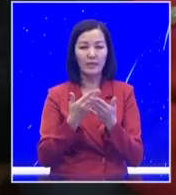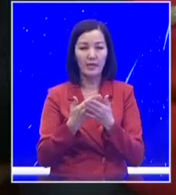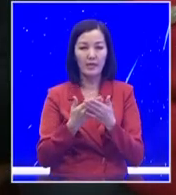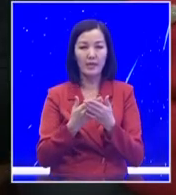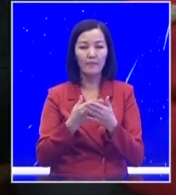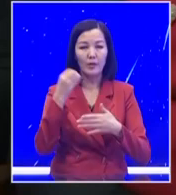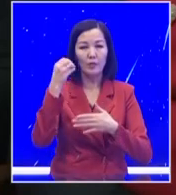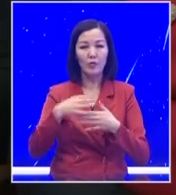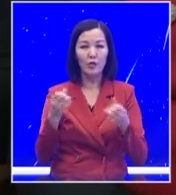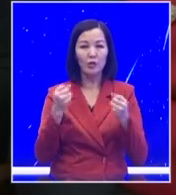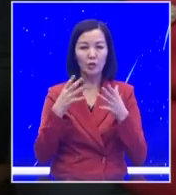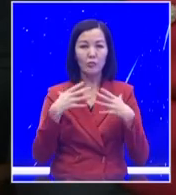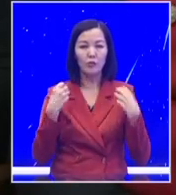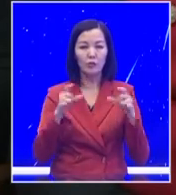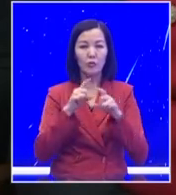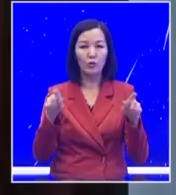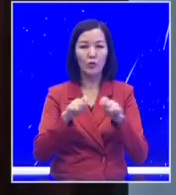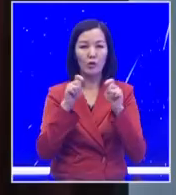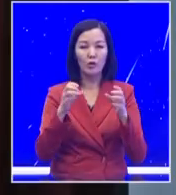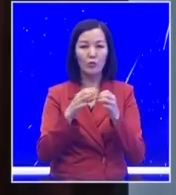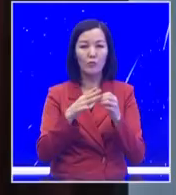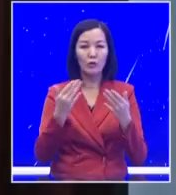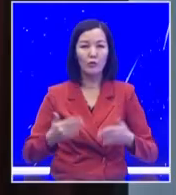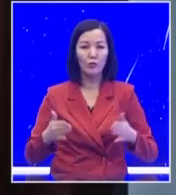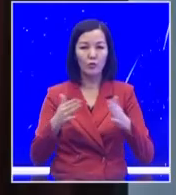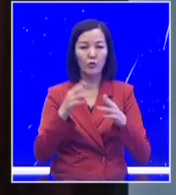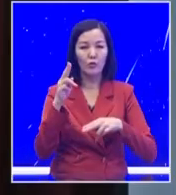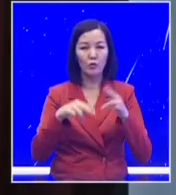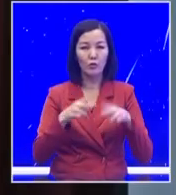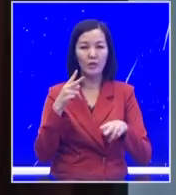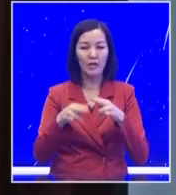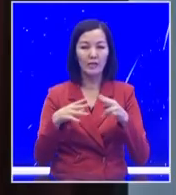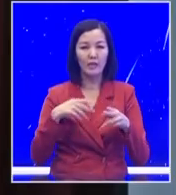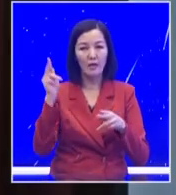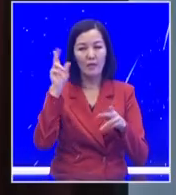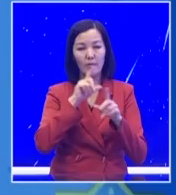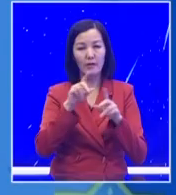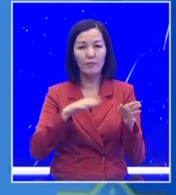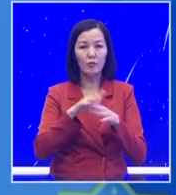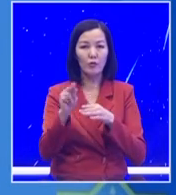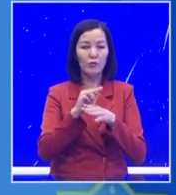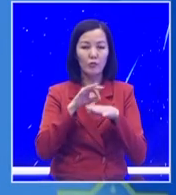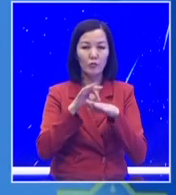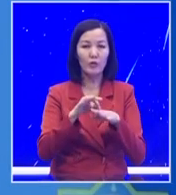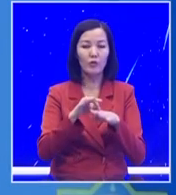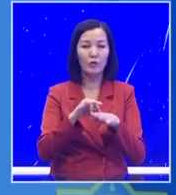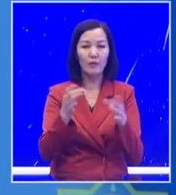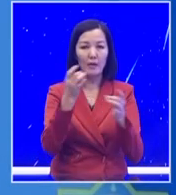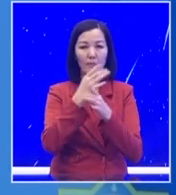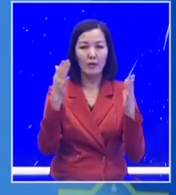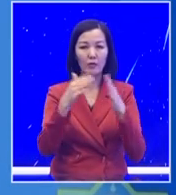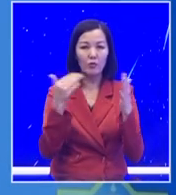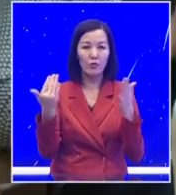аудан орталығында спорттық сауықтыру кешені, 15 тұрғын үйдің құрылысы аяқталды. Білім ордалары күрделі жөндеуден өтіп, мәдениет